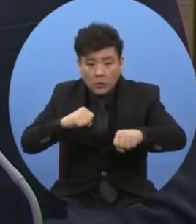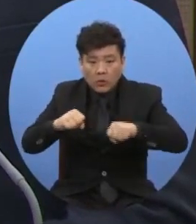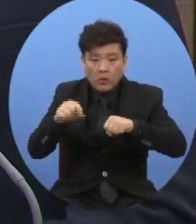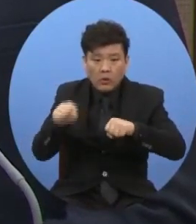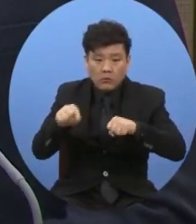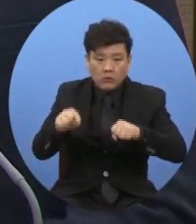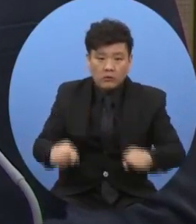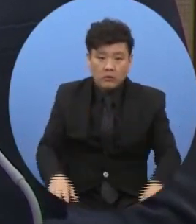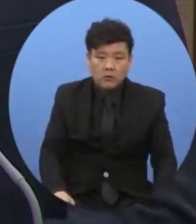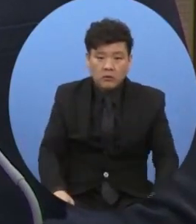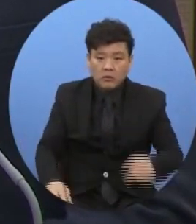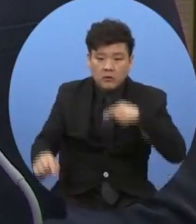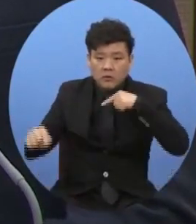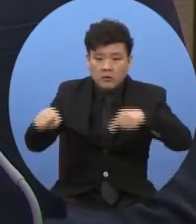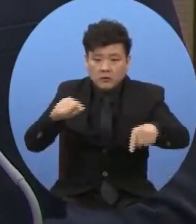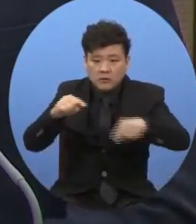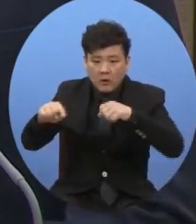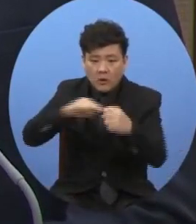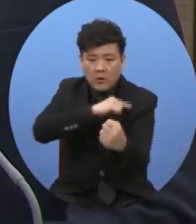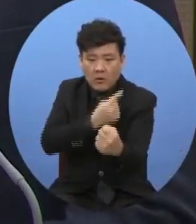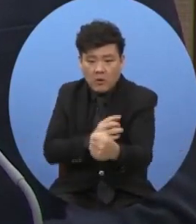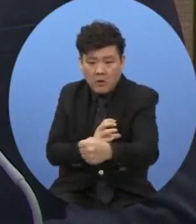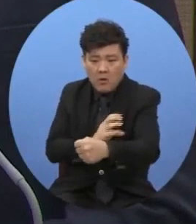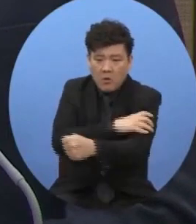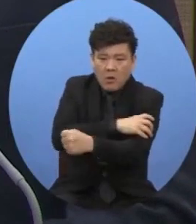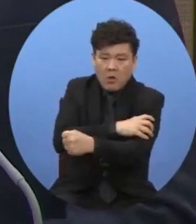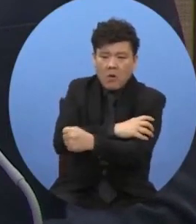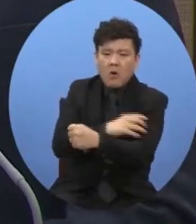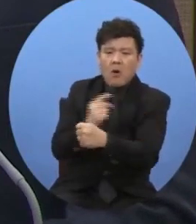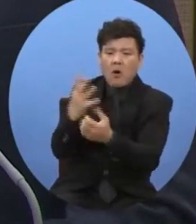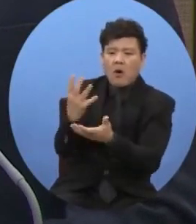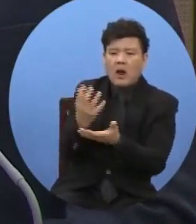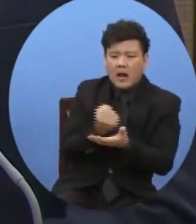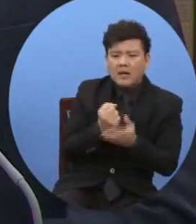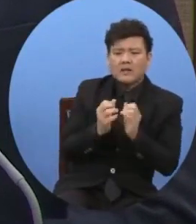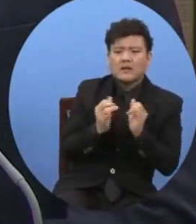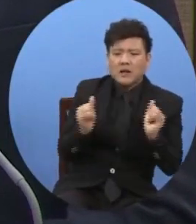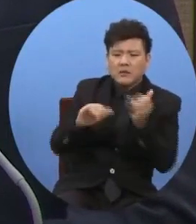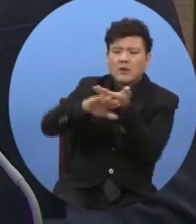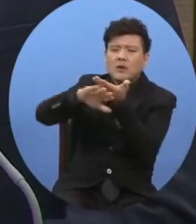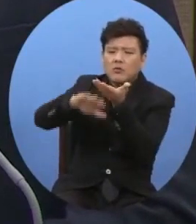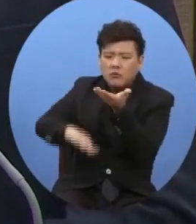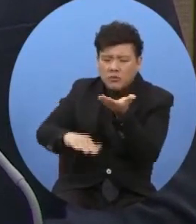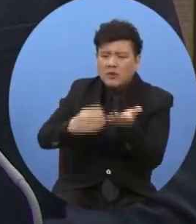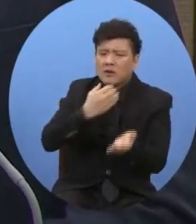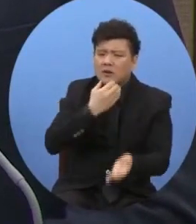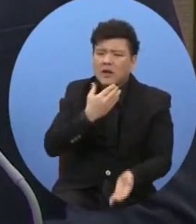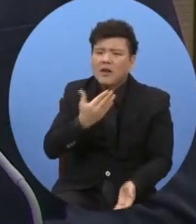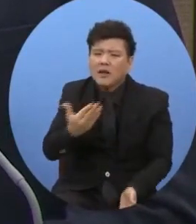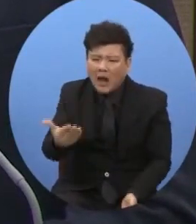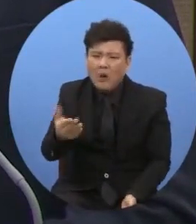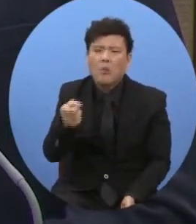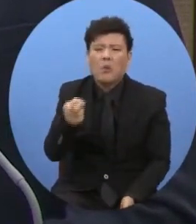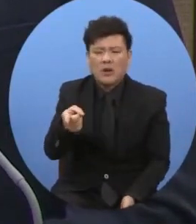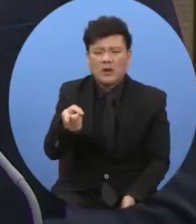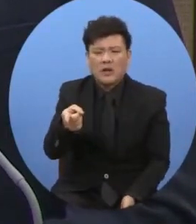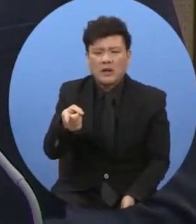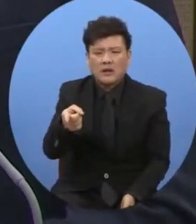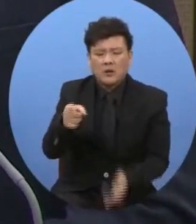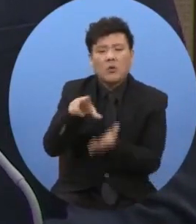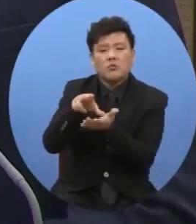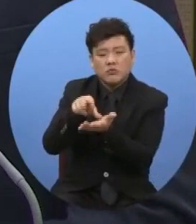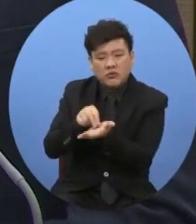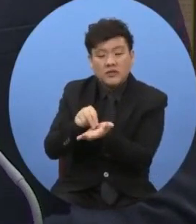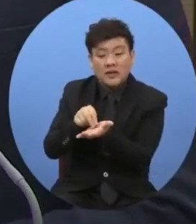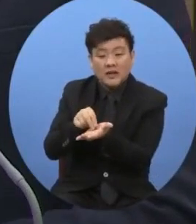권력을 누리고 행사해 왔던 분들이 이제는 좀 후배들에게 양보를 해야 될 때가 아니냐 하는 관점에서의 문제 제기라고